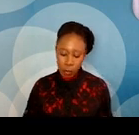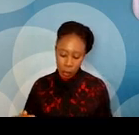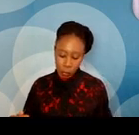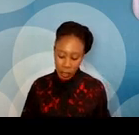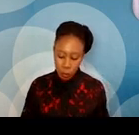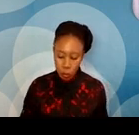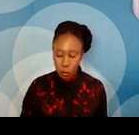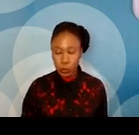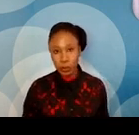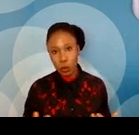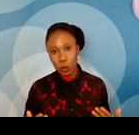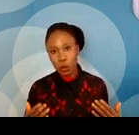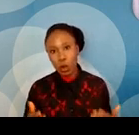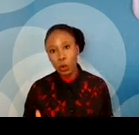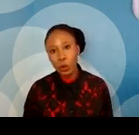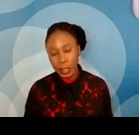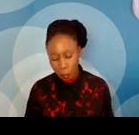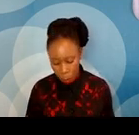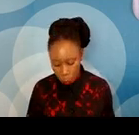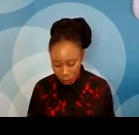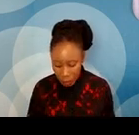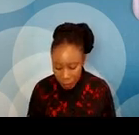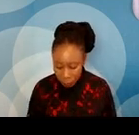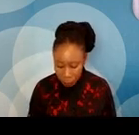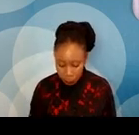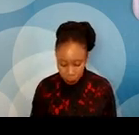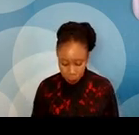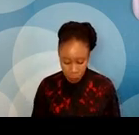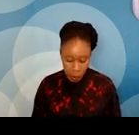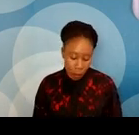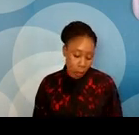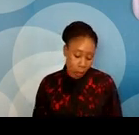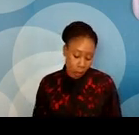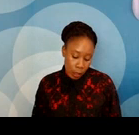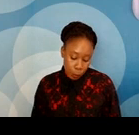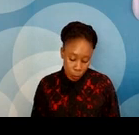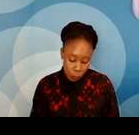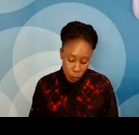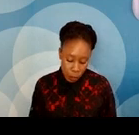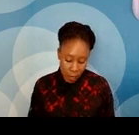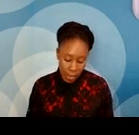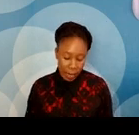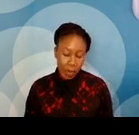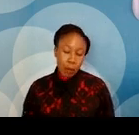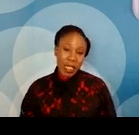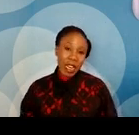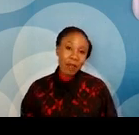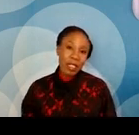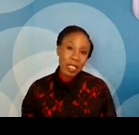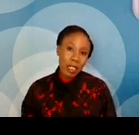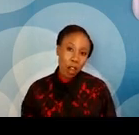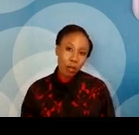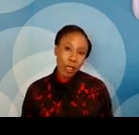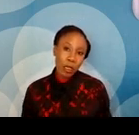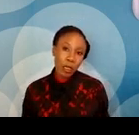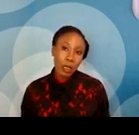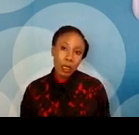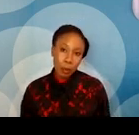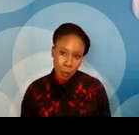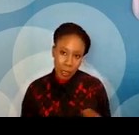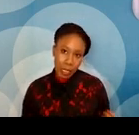problemlösning. Men framförallt så lyfter vi också olika perspektiv. Punkt 4 är att man kan använda sig